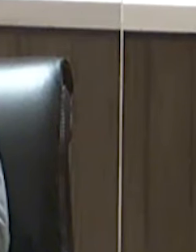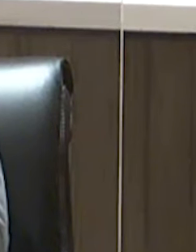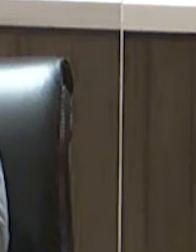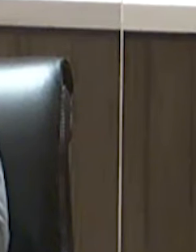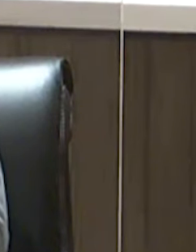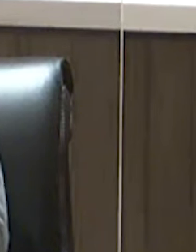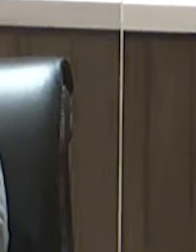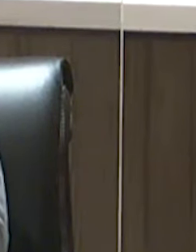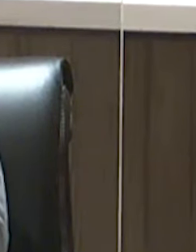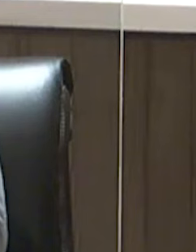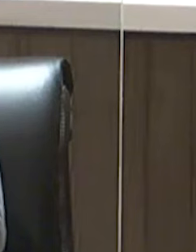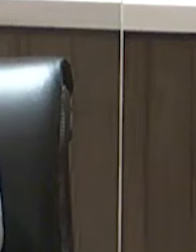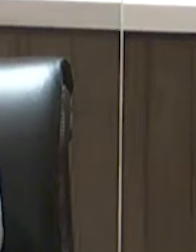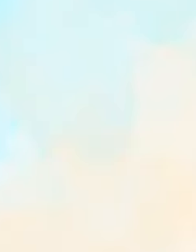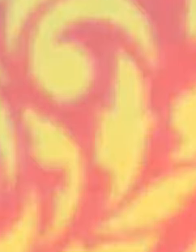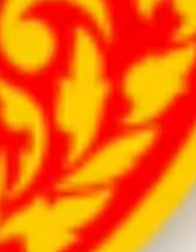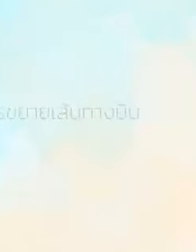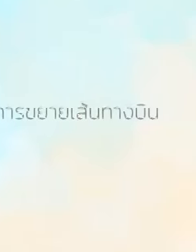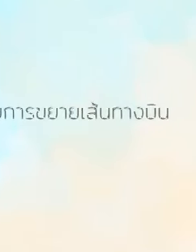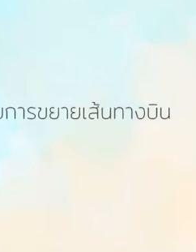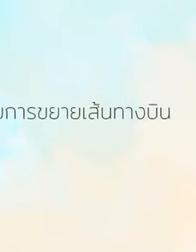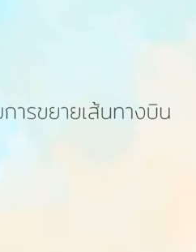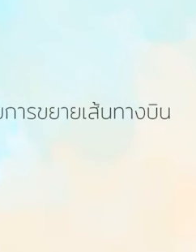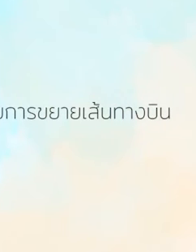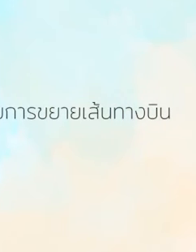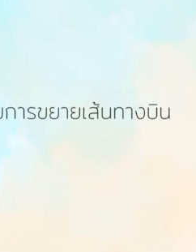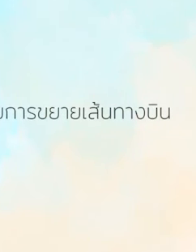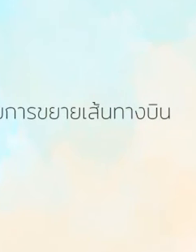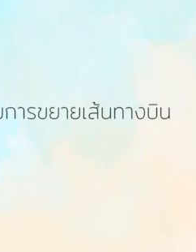งด้วยก็จะเป็นประโยชน์อย่างยิ่ง